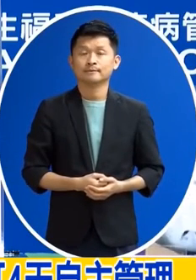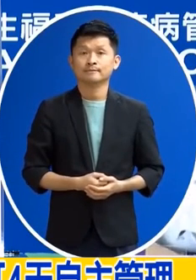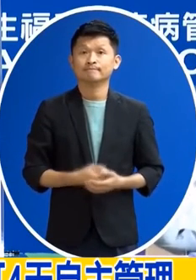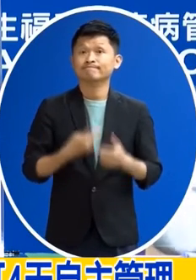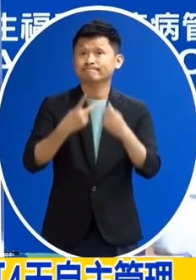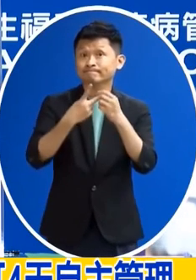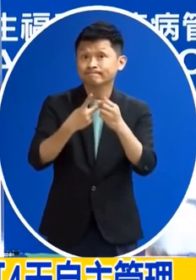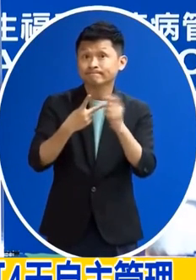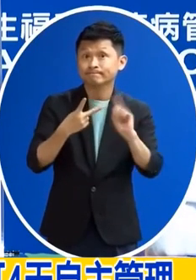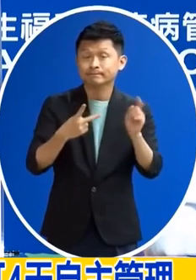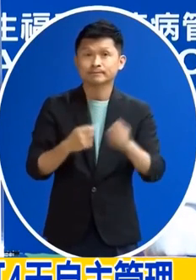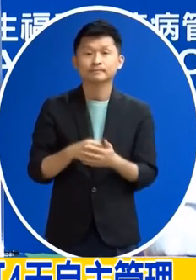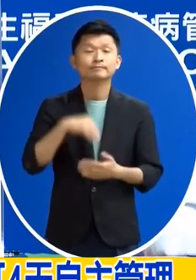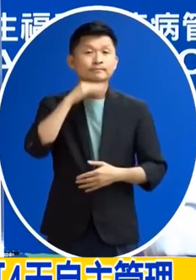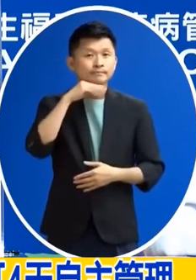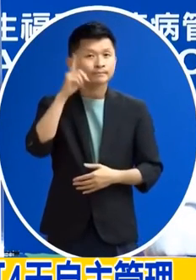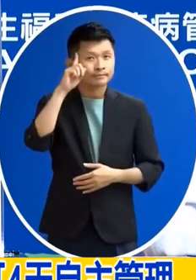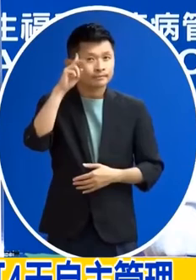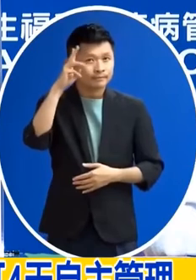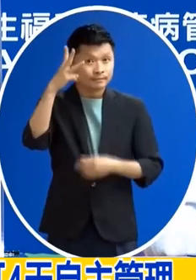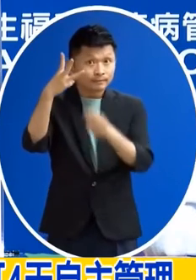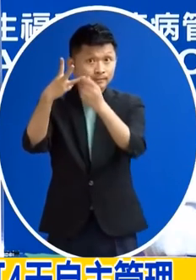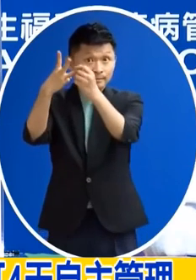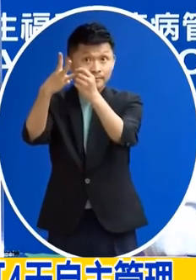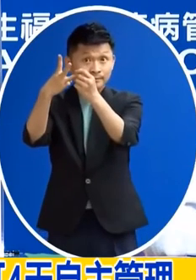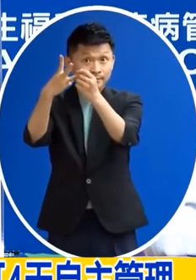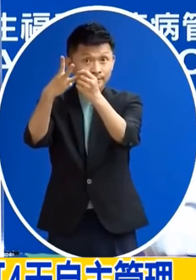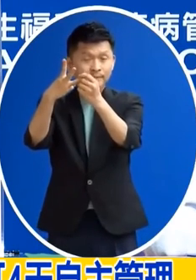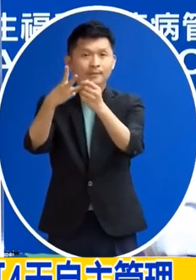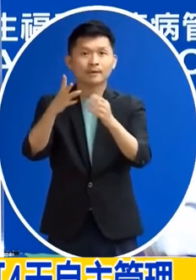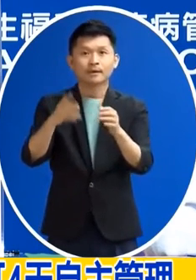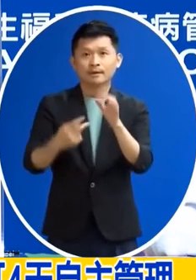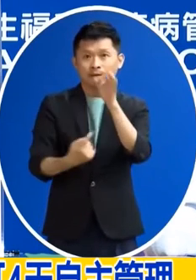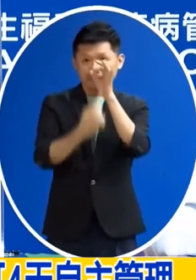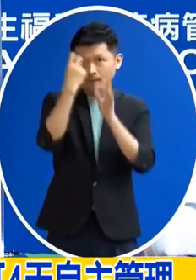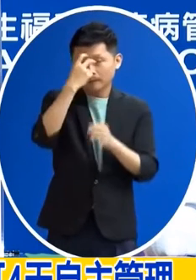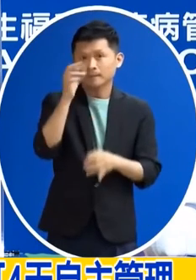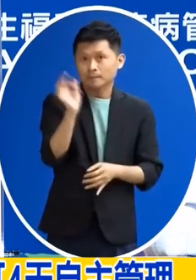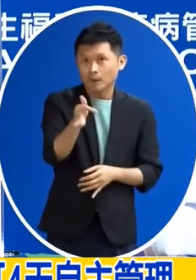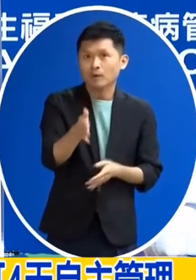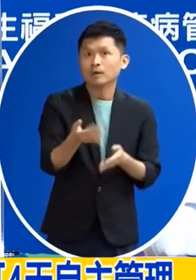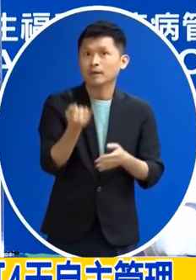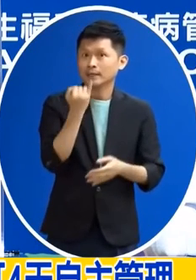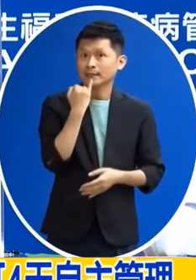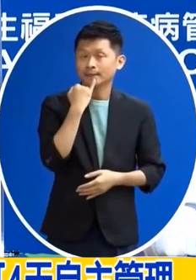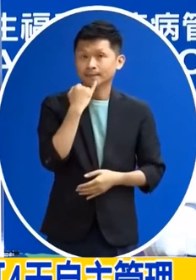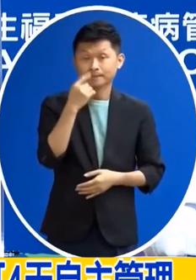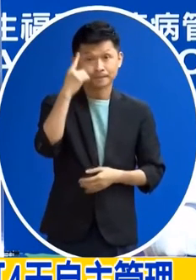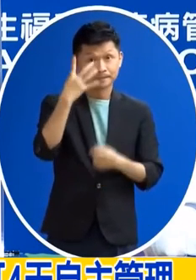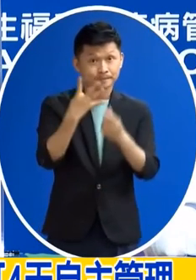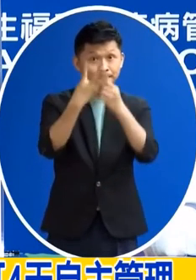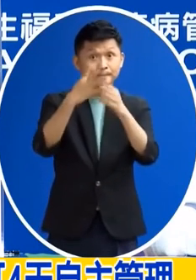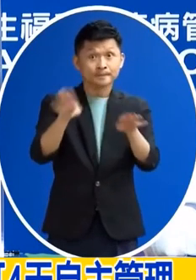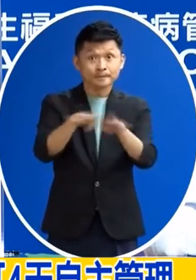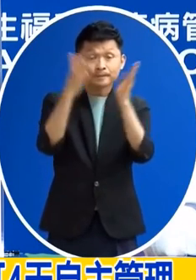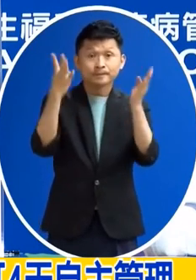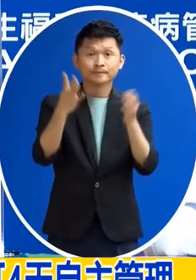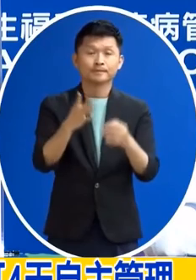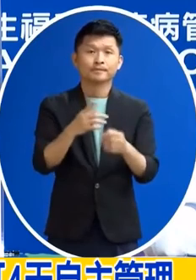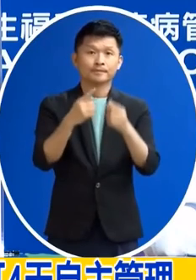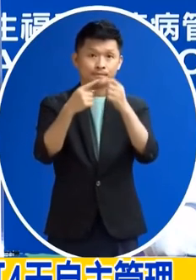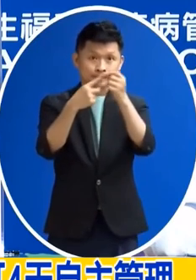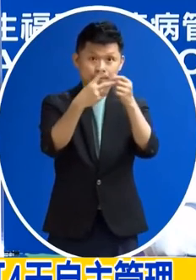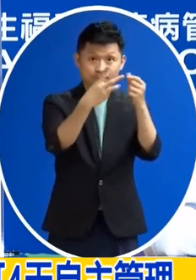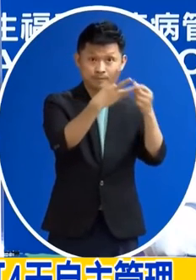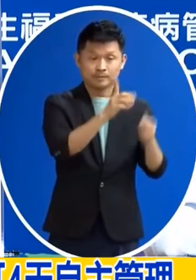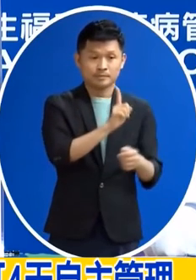然后他在第三天之后他可以开始来做快筛，那第四天开始这一二三四的自主